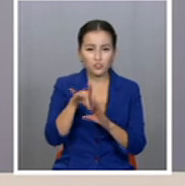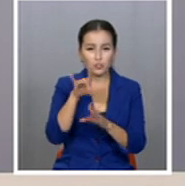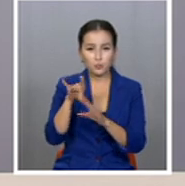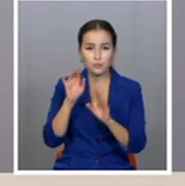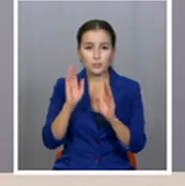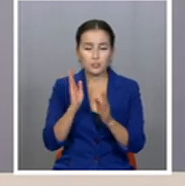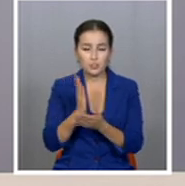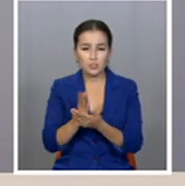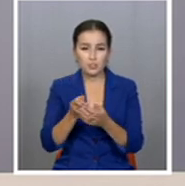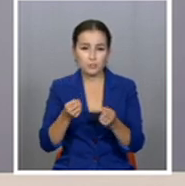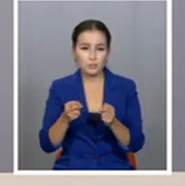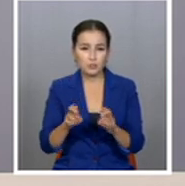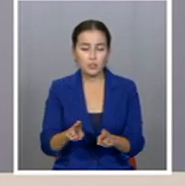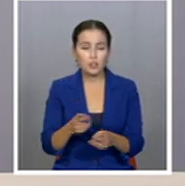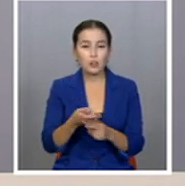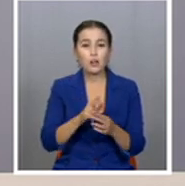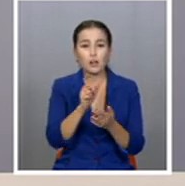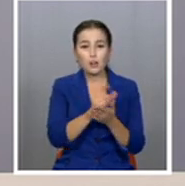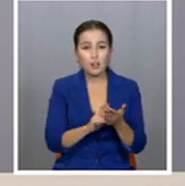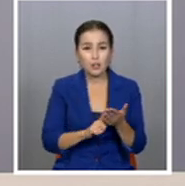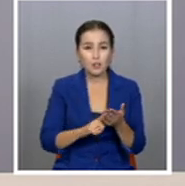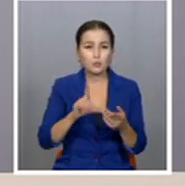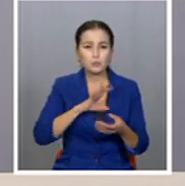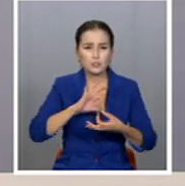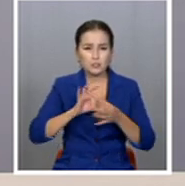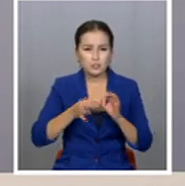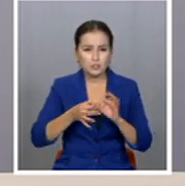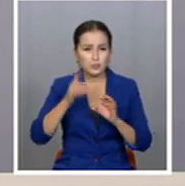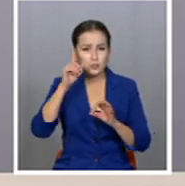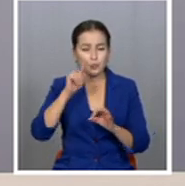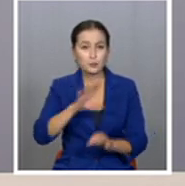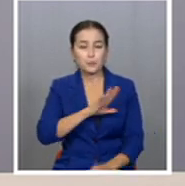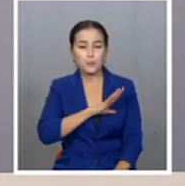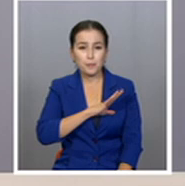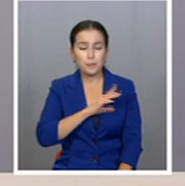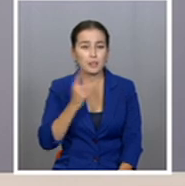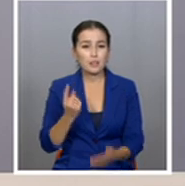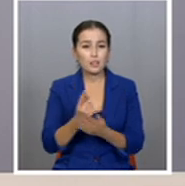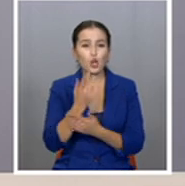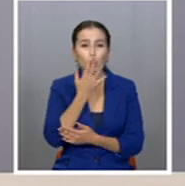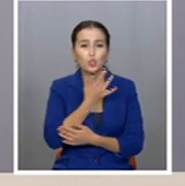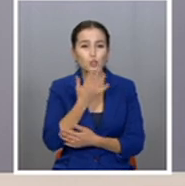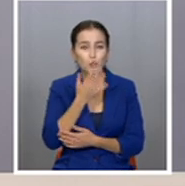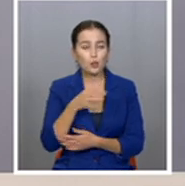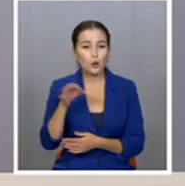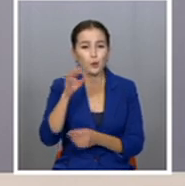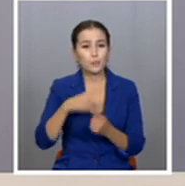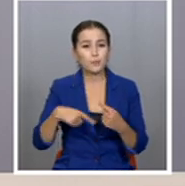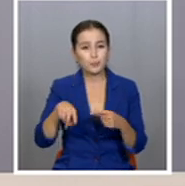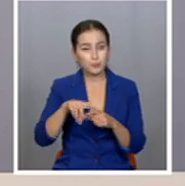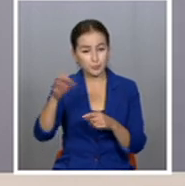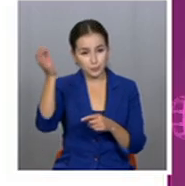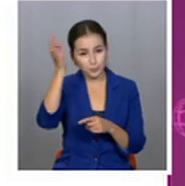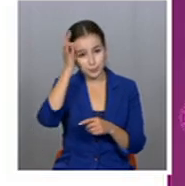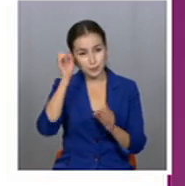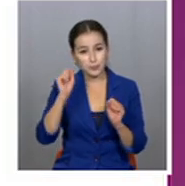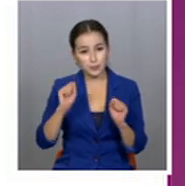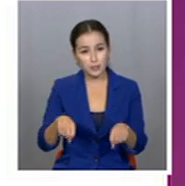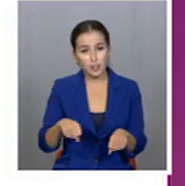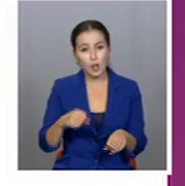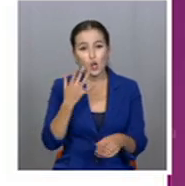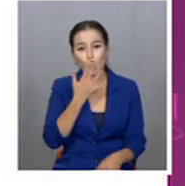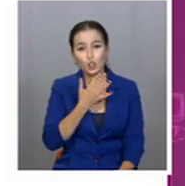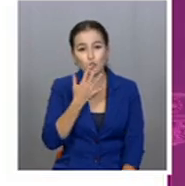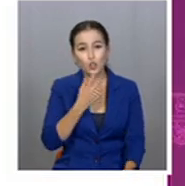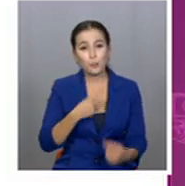Шығармадағы көтерілген мәселені тереңірек түсіну үшін ең бірінші ұлттық мүдде туралы еске түсіріп алсақ. Ұлттық